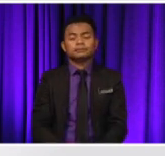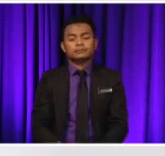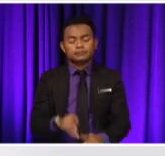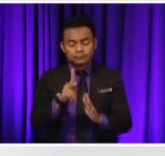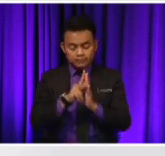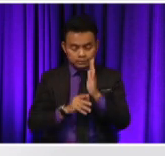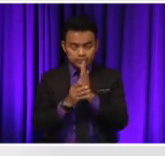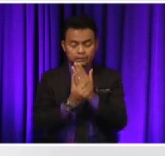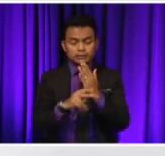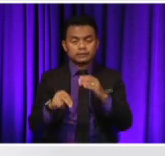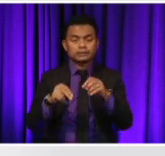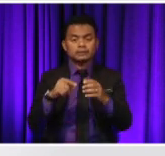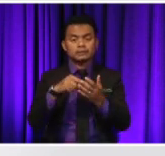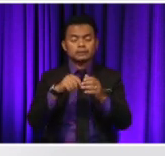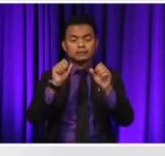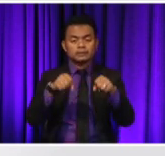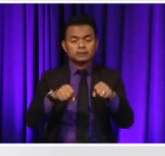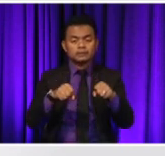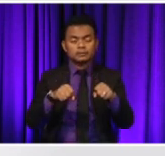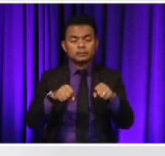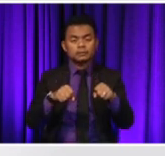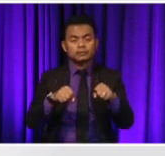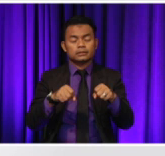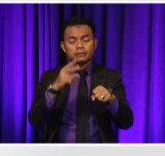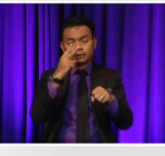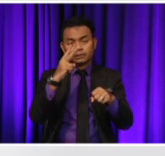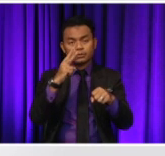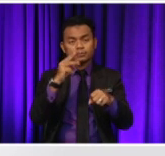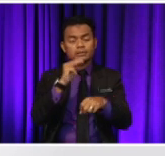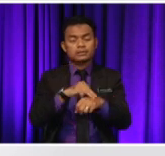gagasan yang diselesaikan pada masa yang ditetapkan menurut